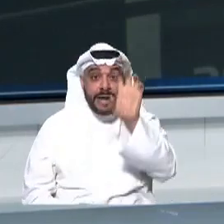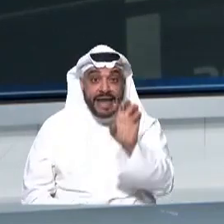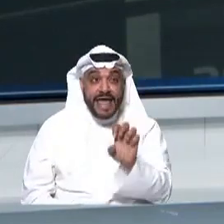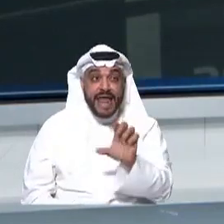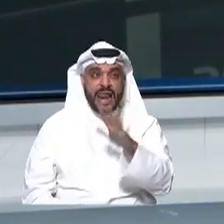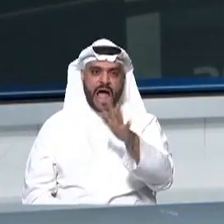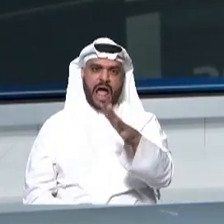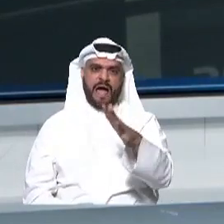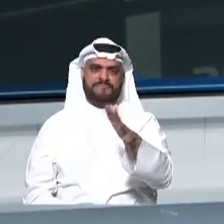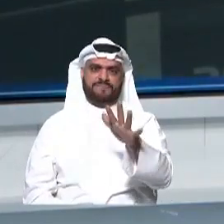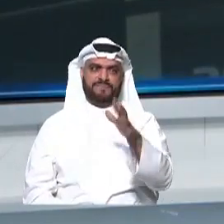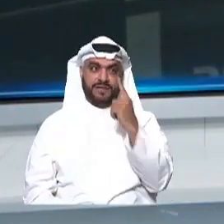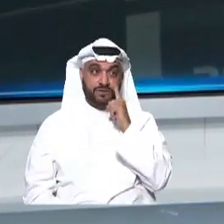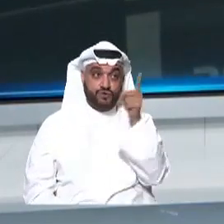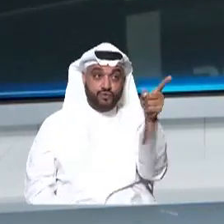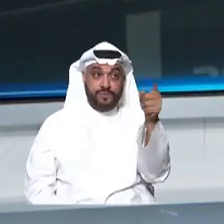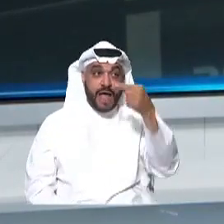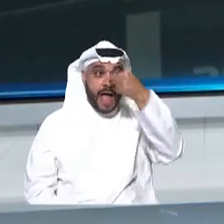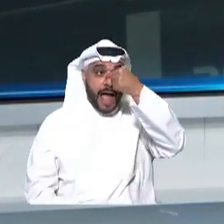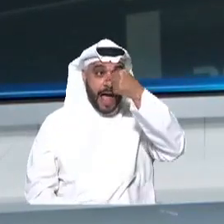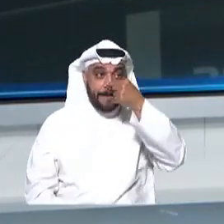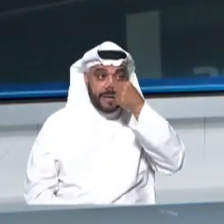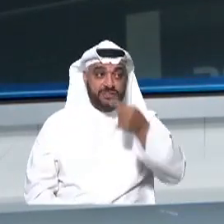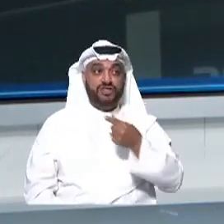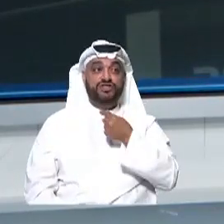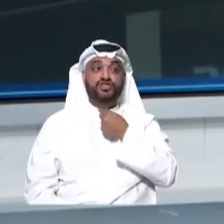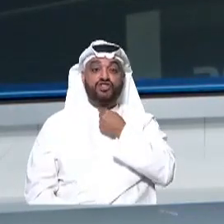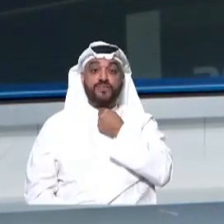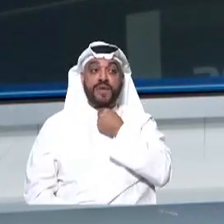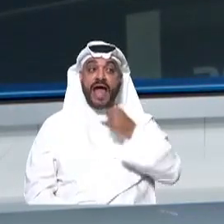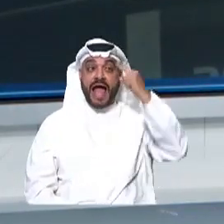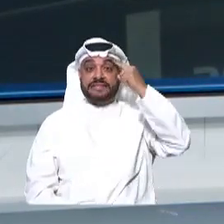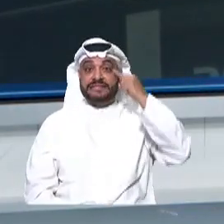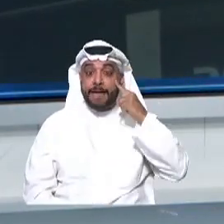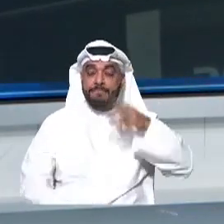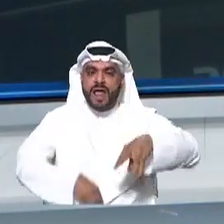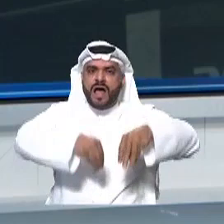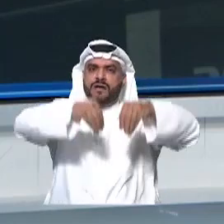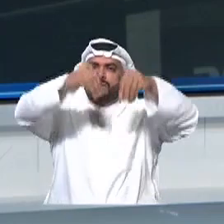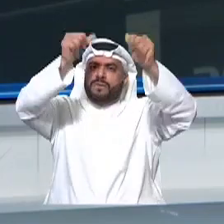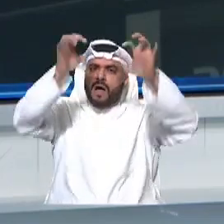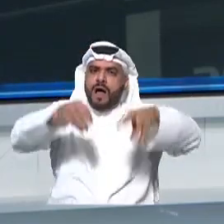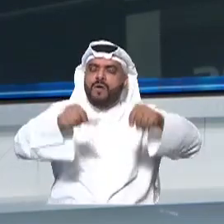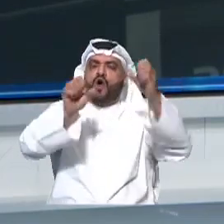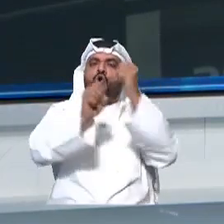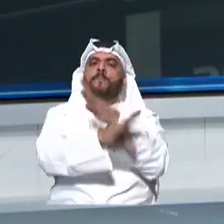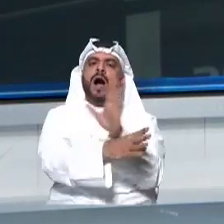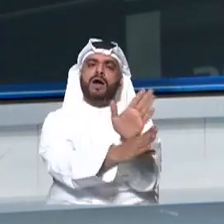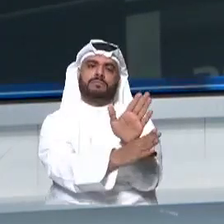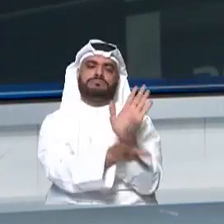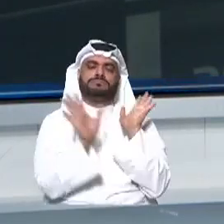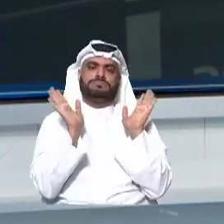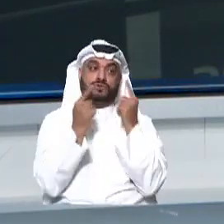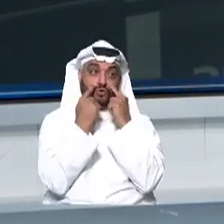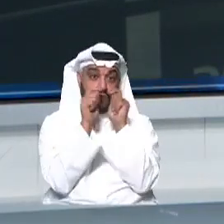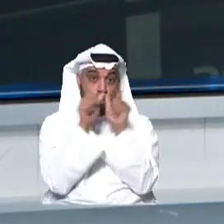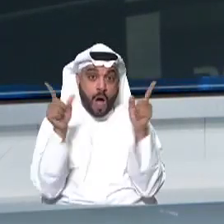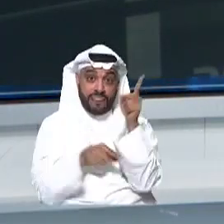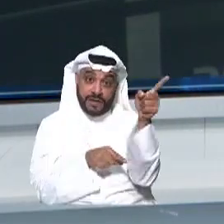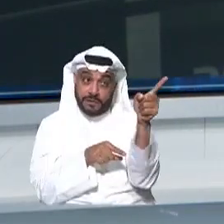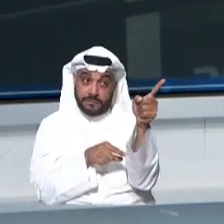الرياح الشمالية الغربية، تخف الرطوبة النسبية. أعزائي المشاهدين، اليوم الغد مع استمرار الرياح الشمالية الغربية قد تصل سرعتها